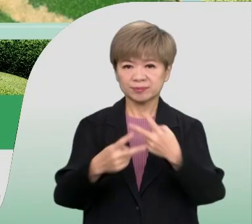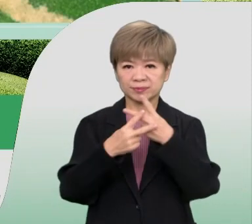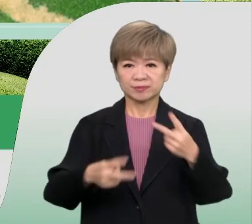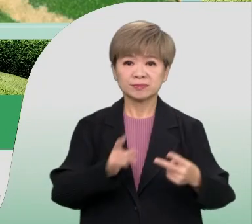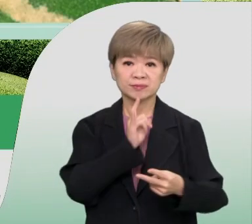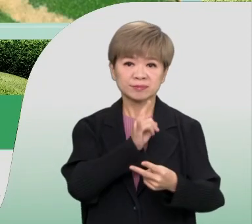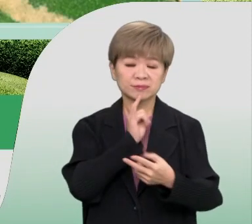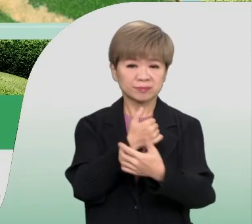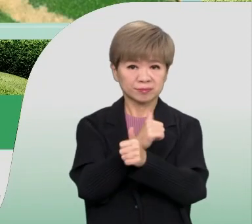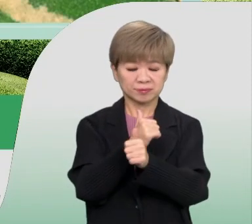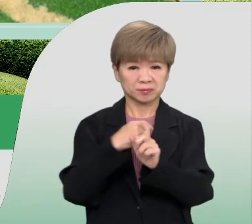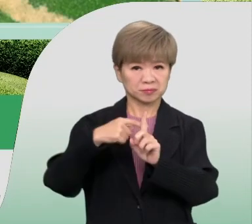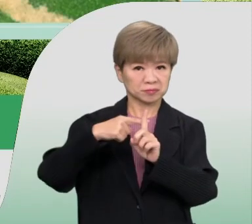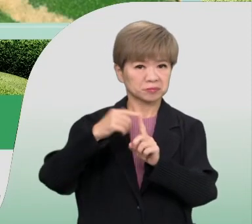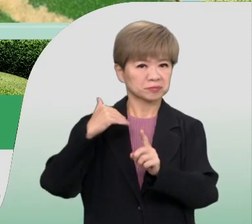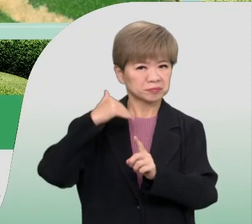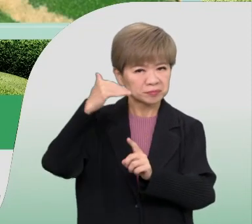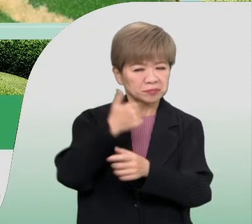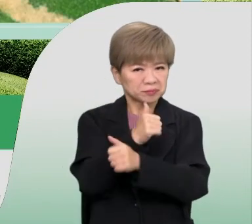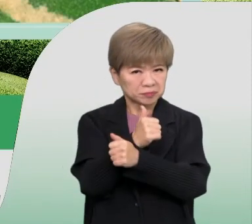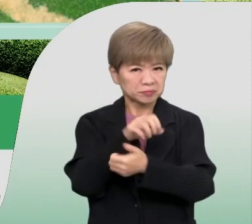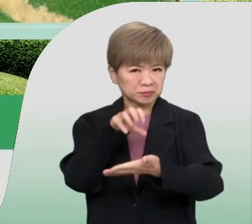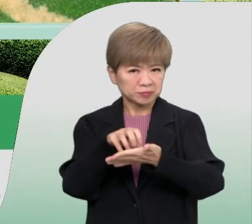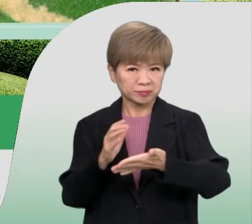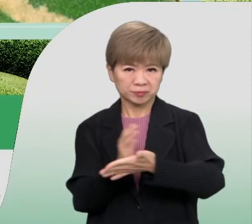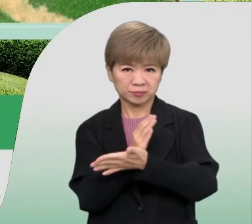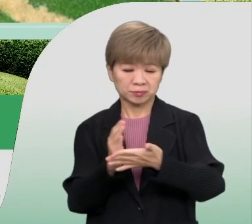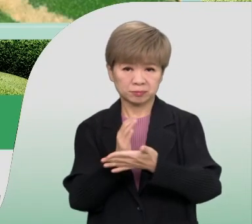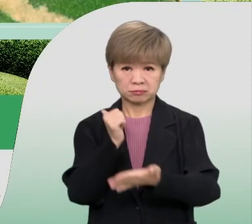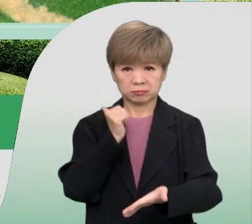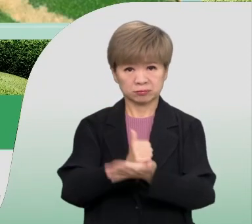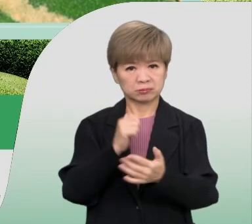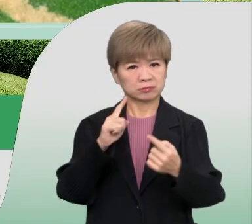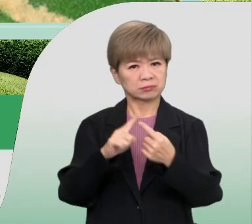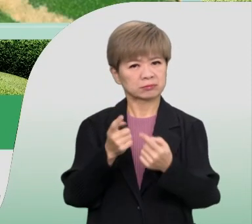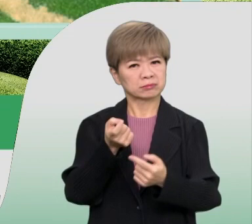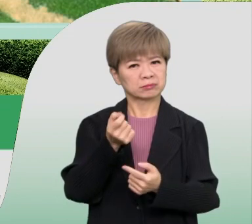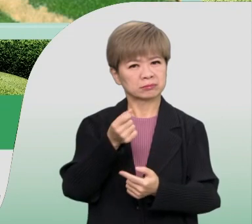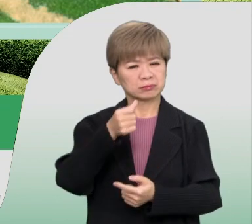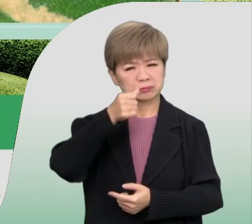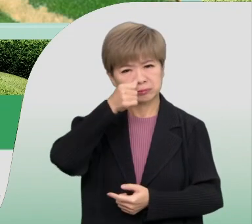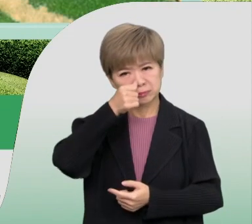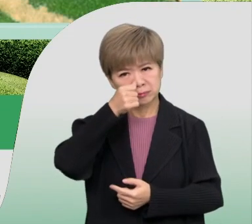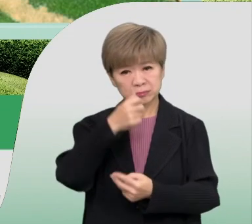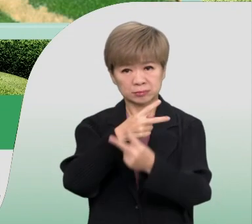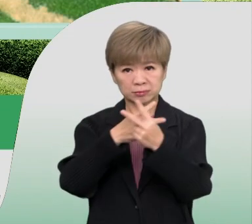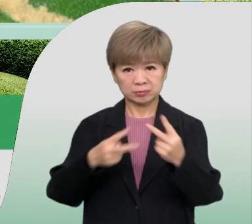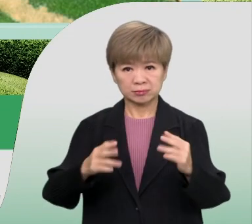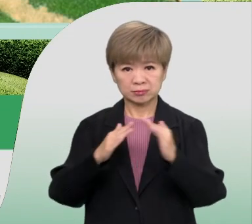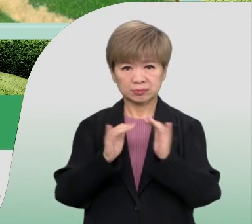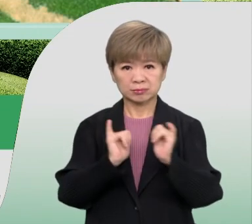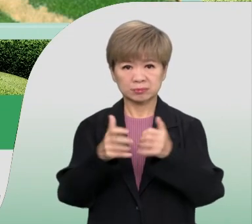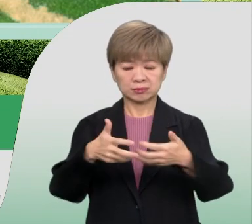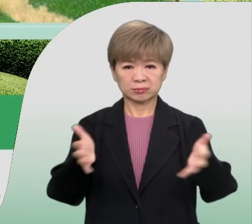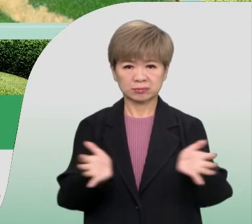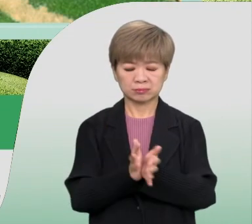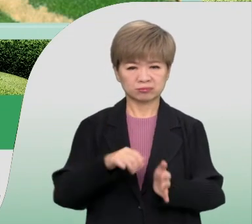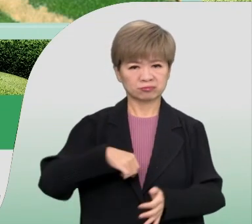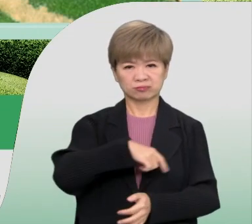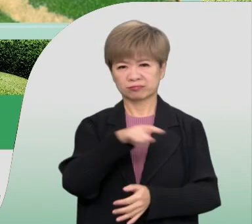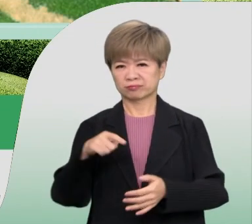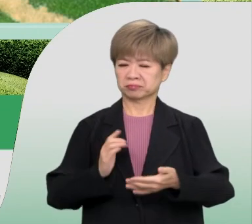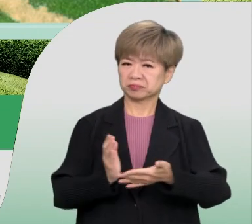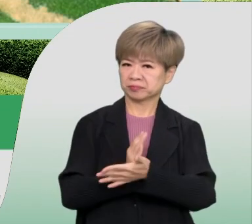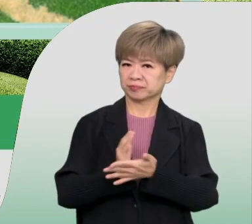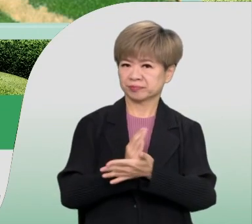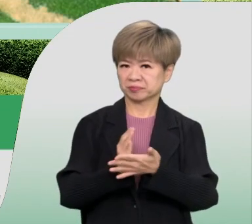去年头一百期盼盖黑尼高级认证，因为通过的人数非常非常的少，所以在